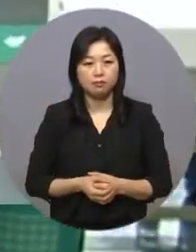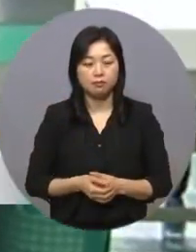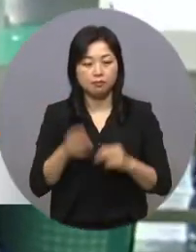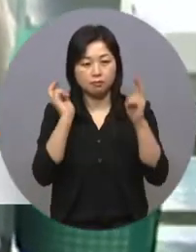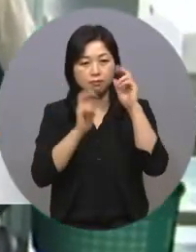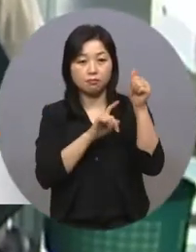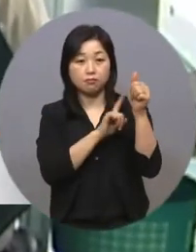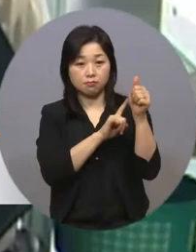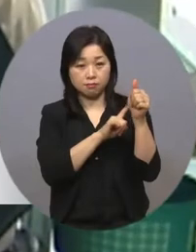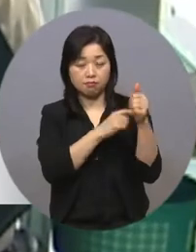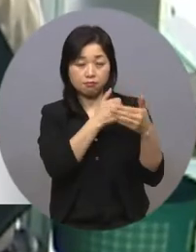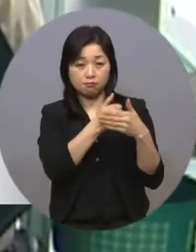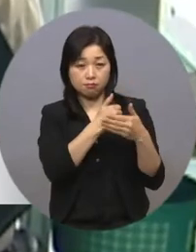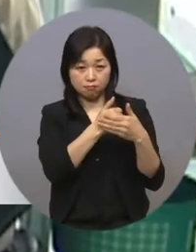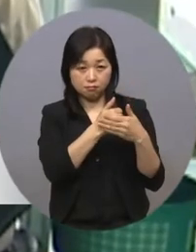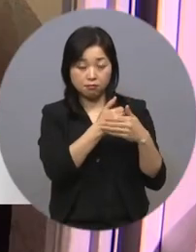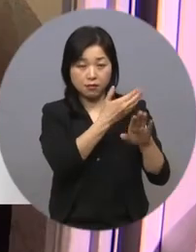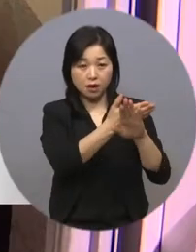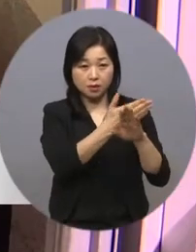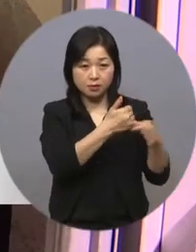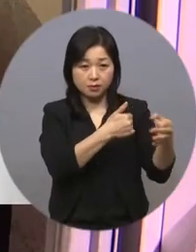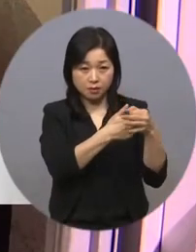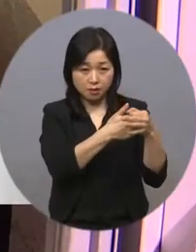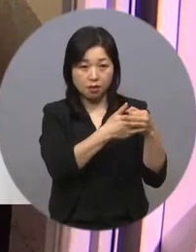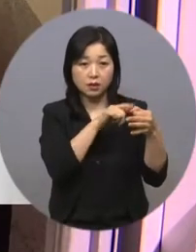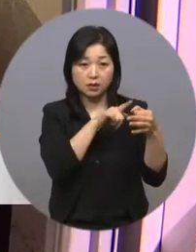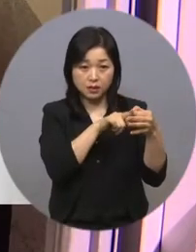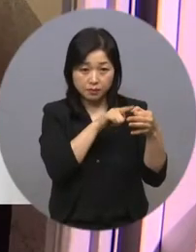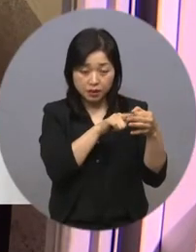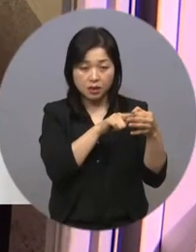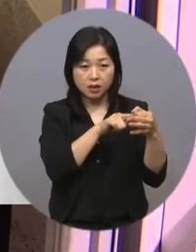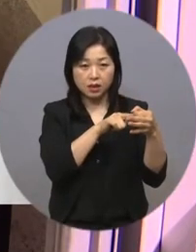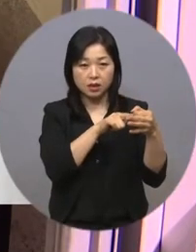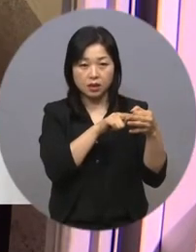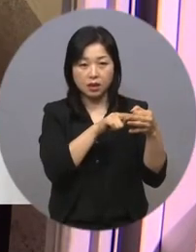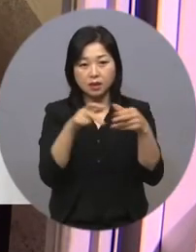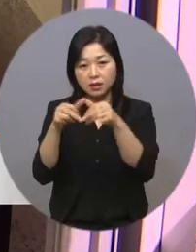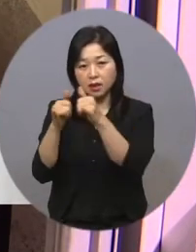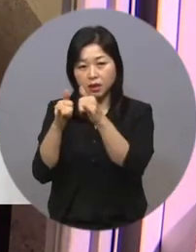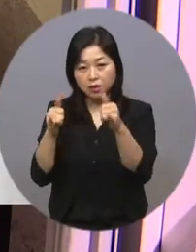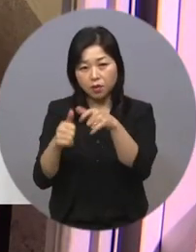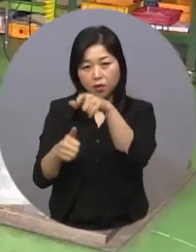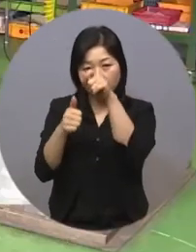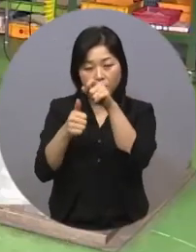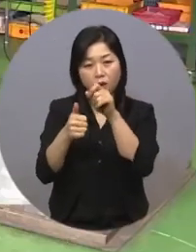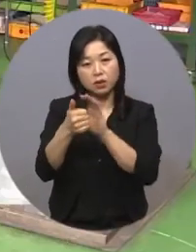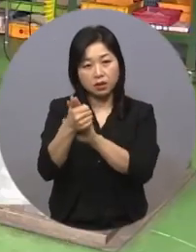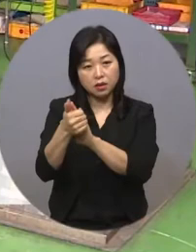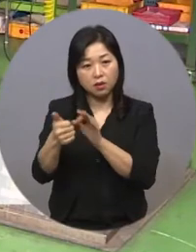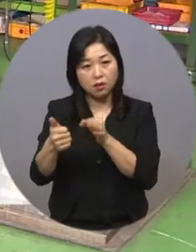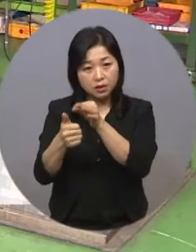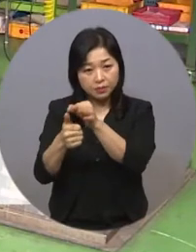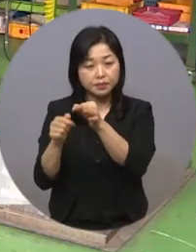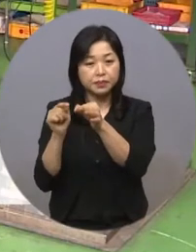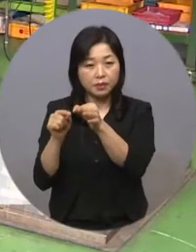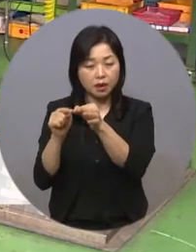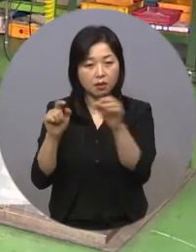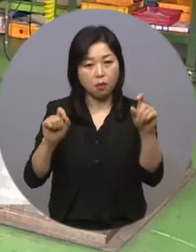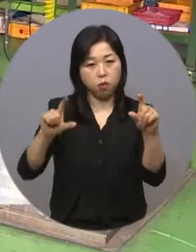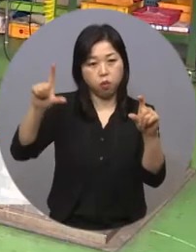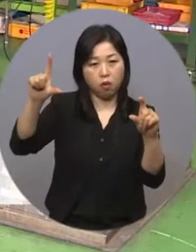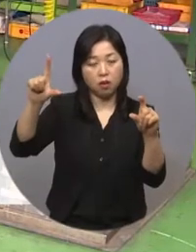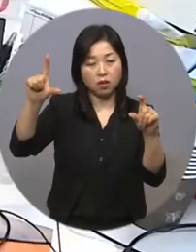사업주가 지원받은 타 장려금 지원금에 금액보다 장애인 고용 장려금 에 금액이 큰 경우에는 그